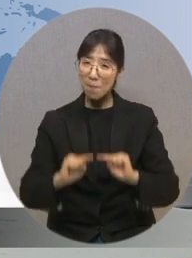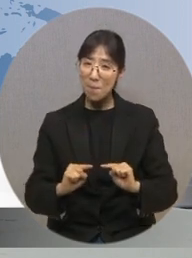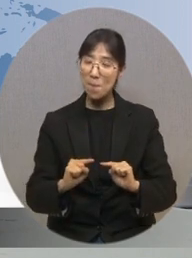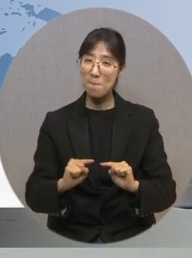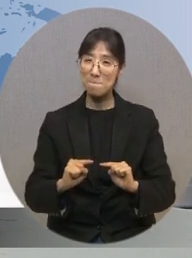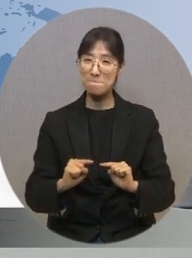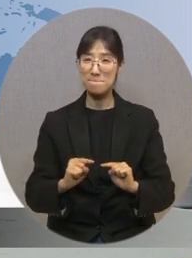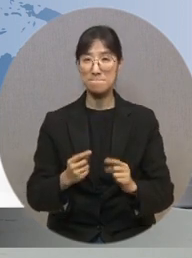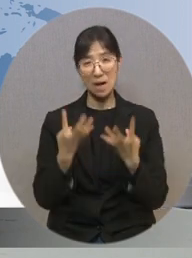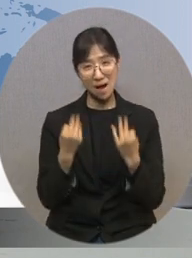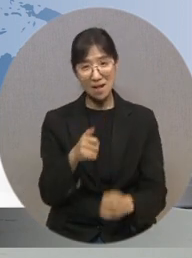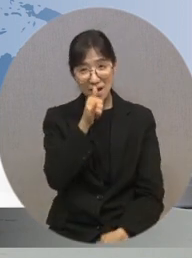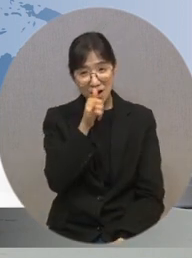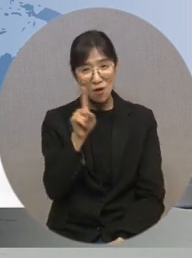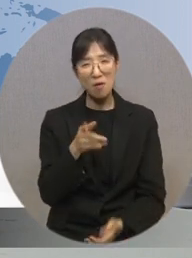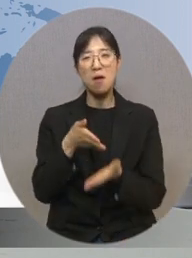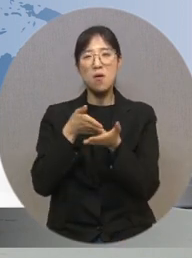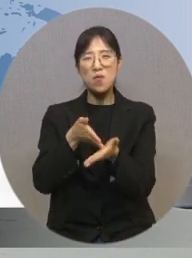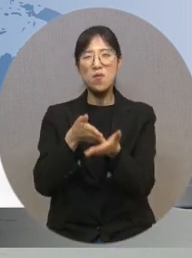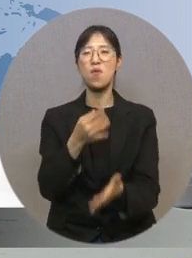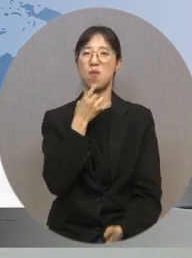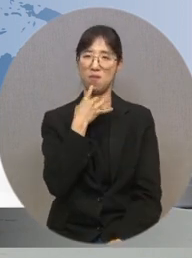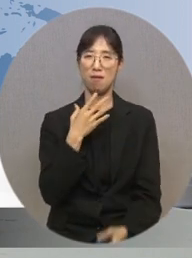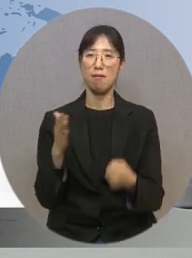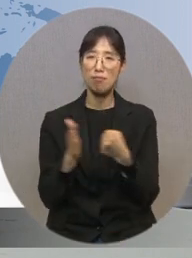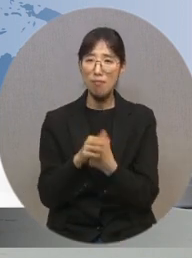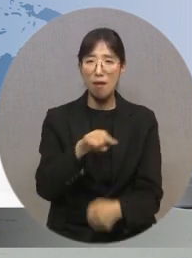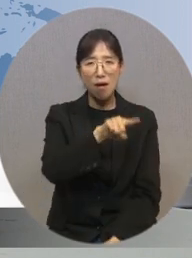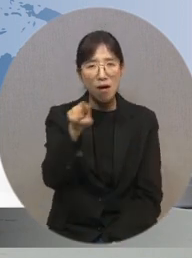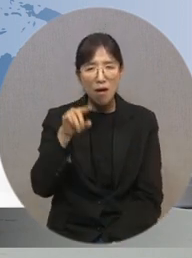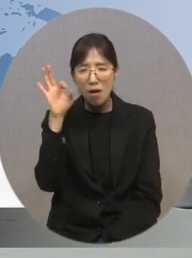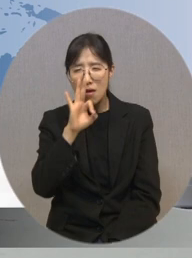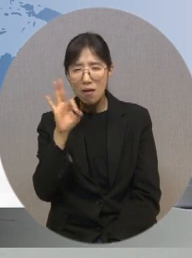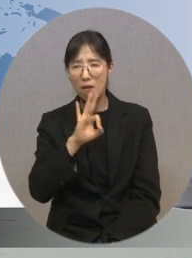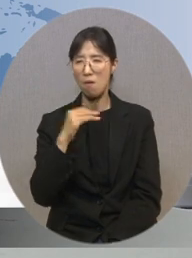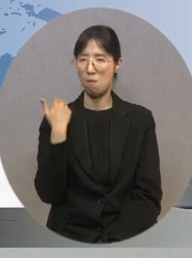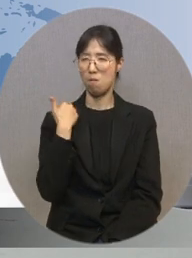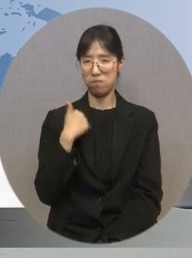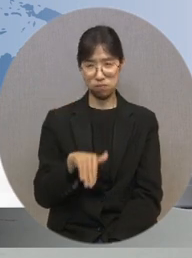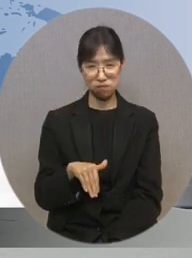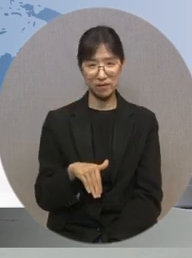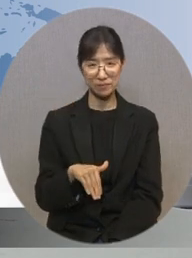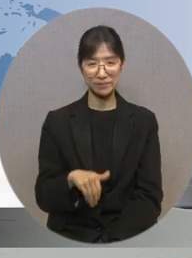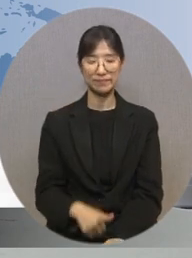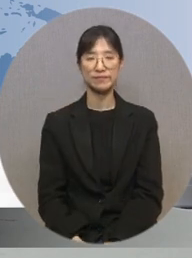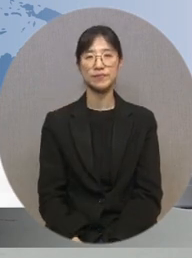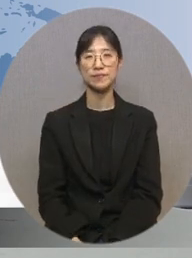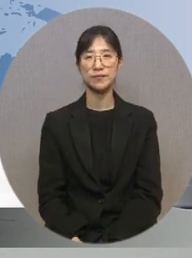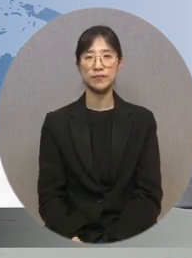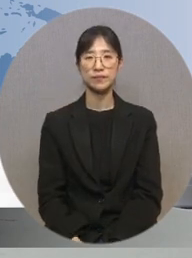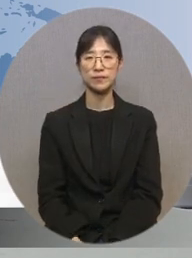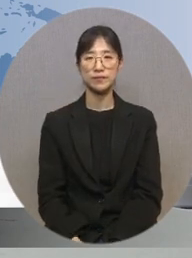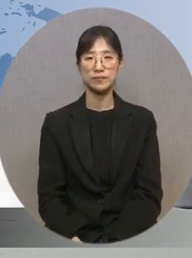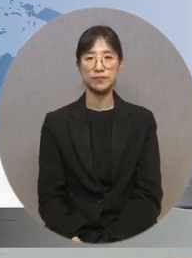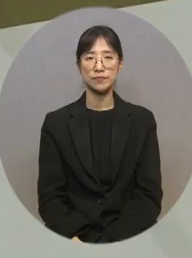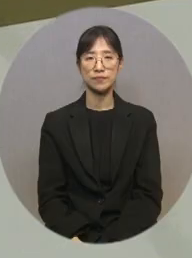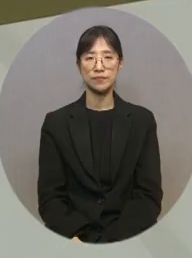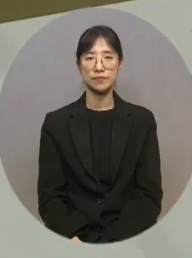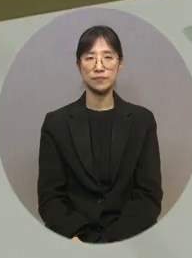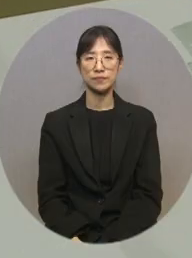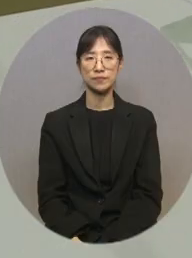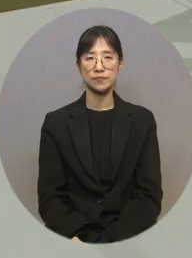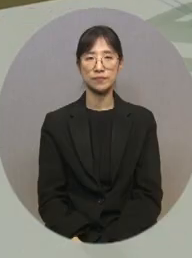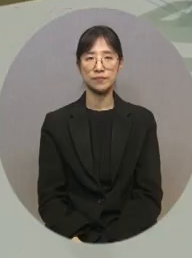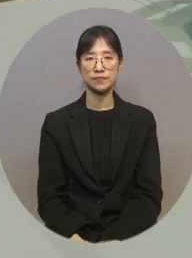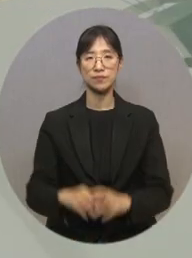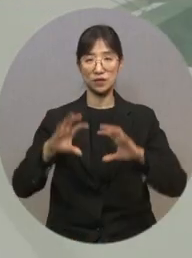참여했을까이 공고 사항에 그처 자취를 찾을 수 없었던 선거 공보 가이드 김은별 기자입니다